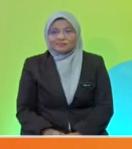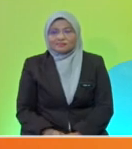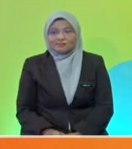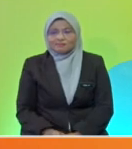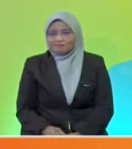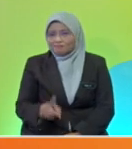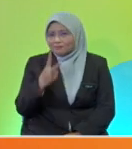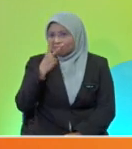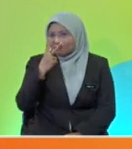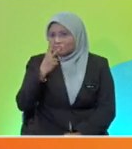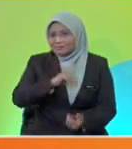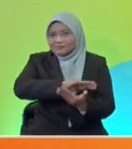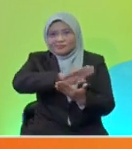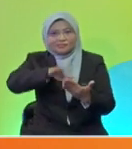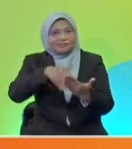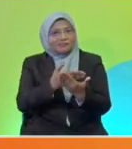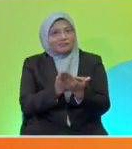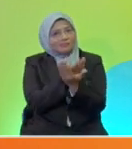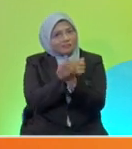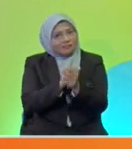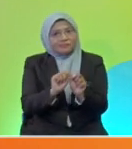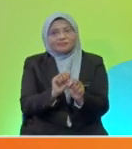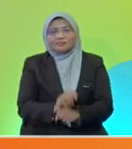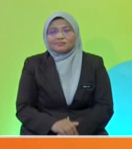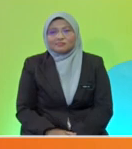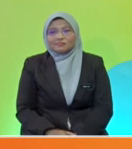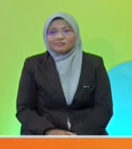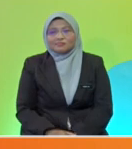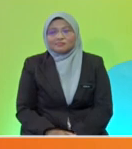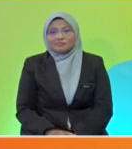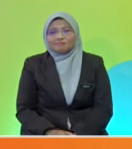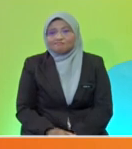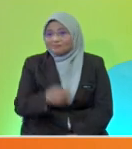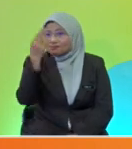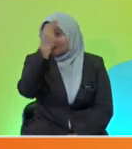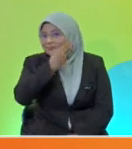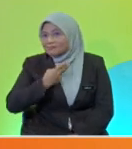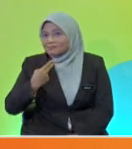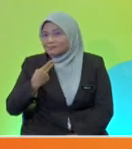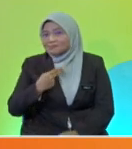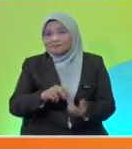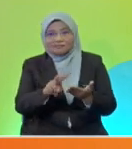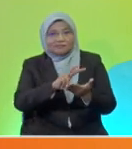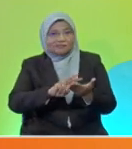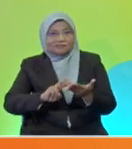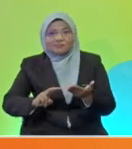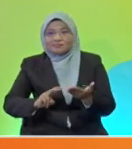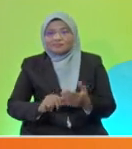nampaknya semudah siap kamera Panggil hikmah hikmah minta bacakan jawaban Hikmah